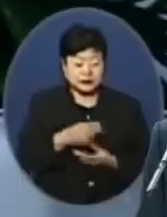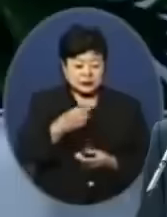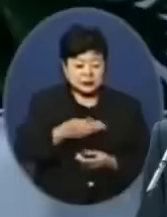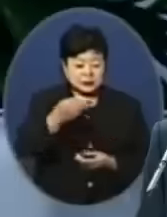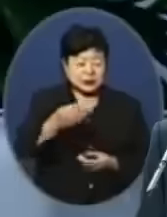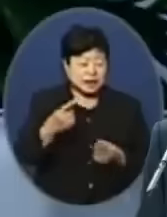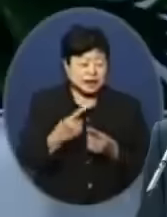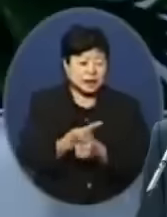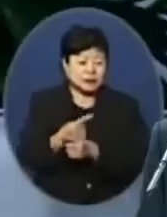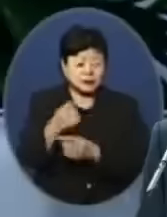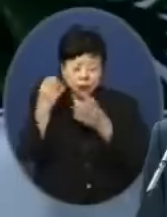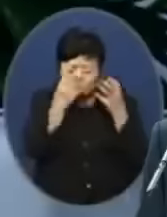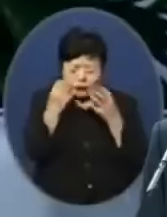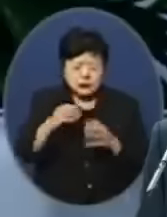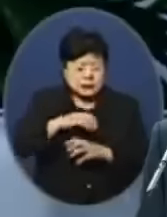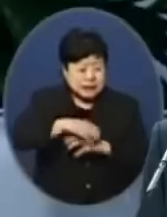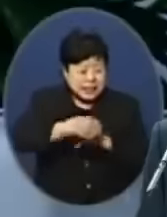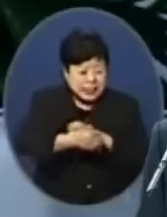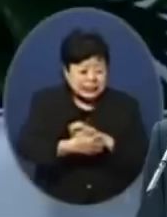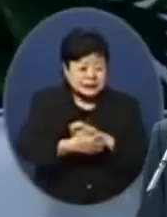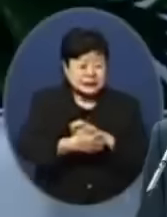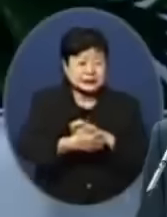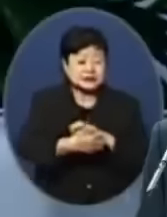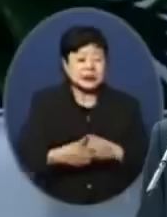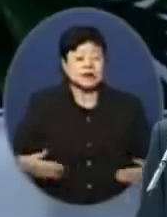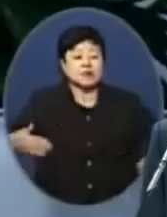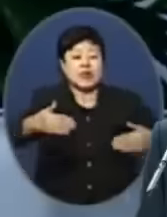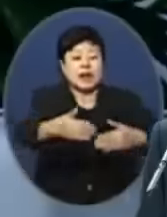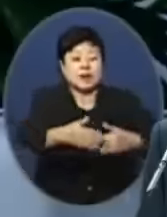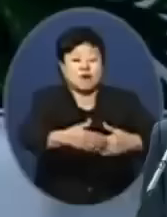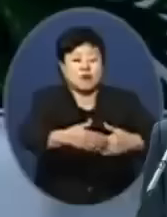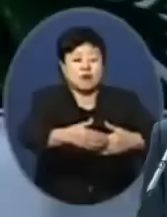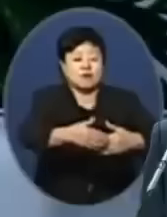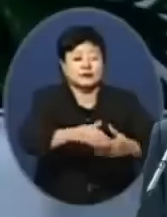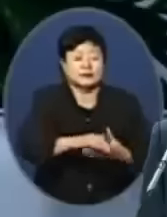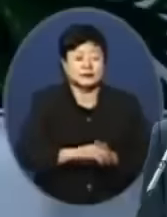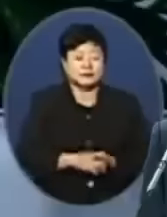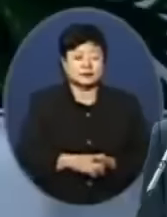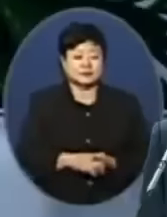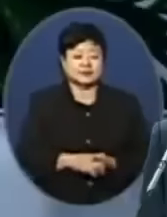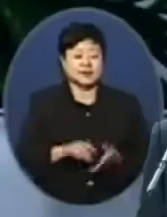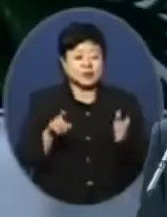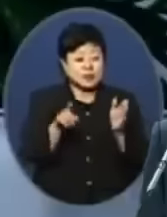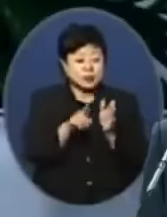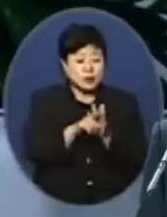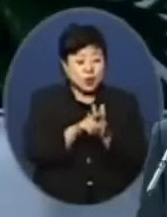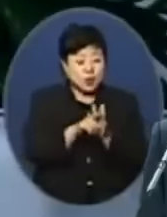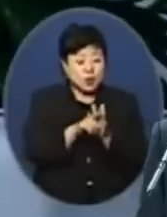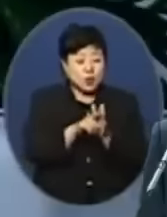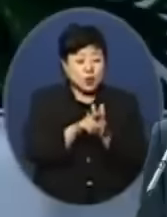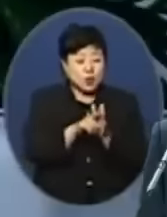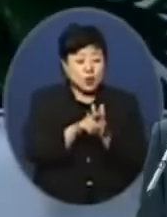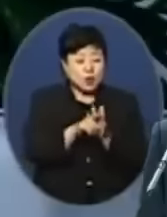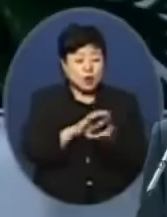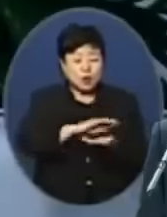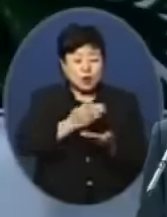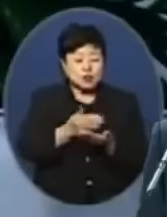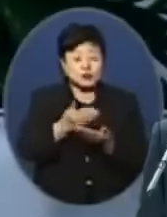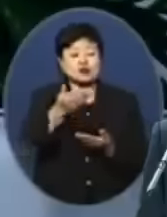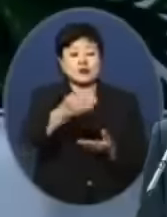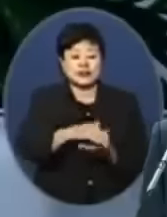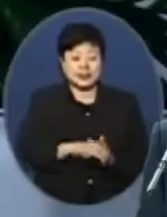3차원의 깨어지고 혼돈된 세계를 품에 안고서 믿음으로 고쳐놓는